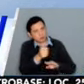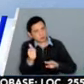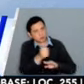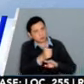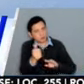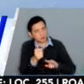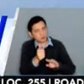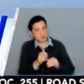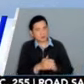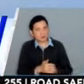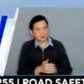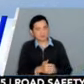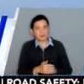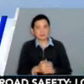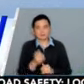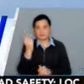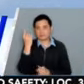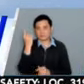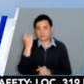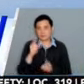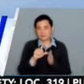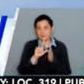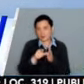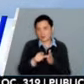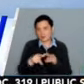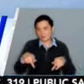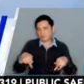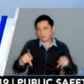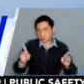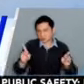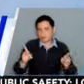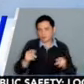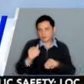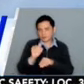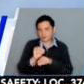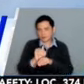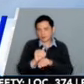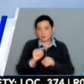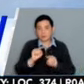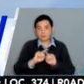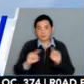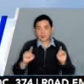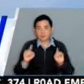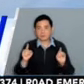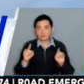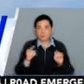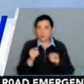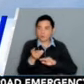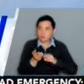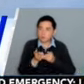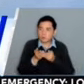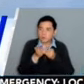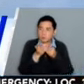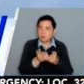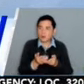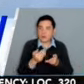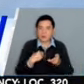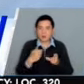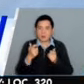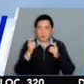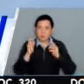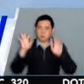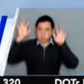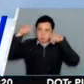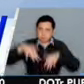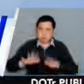Pero pinayagan din daw sila kinabukasan na ng gabi. Kaso pagdating sa bandang Nasugbo, sinalubong sila ng malalaking alon at malakas na agos ng